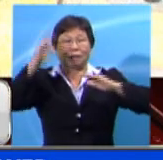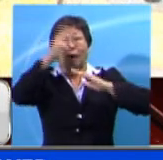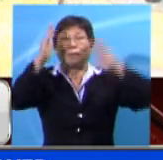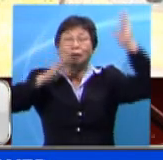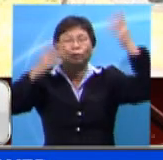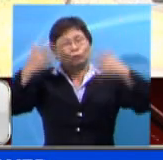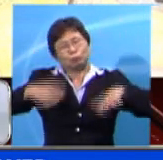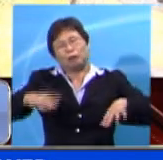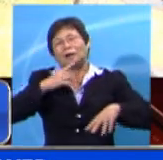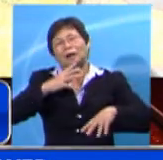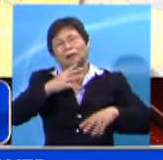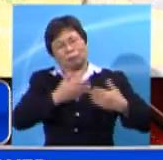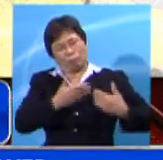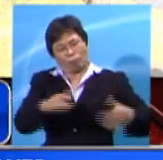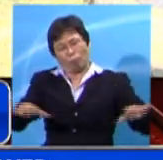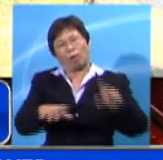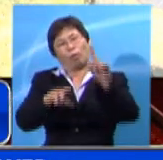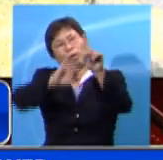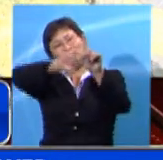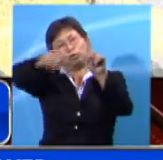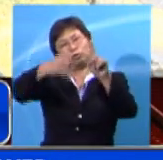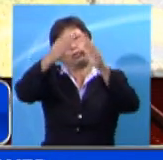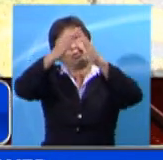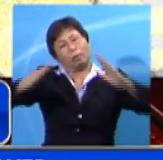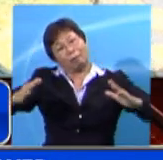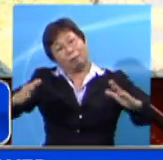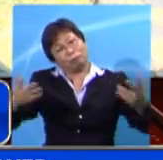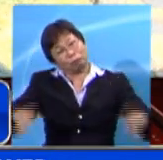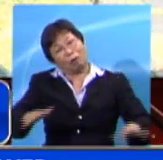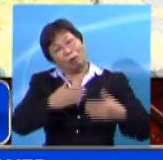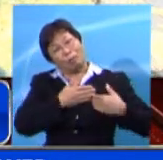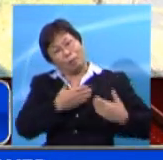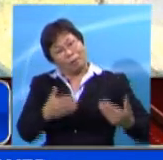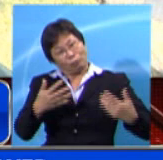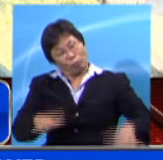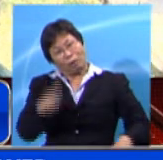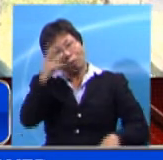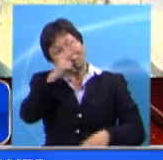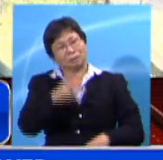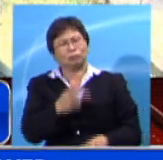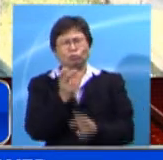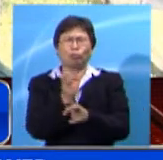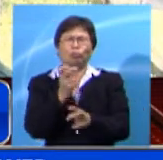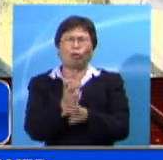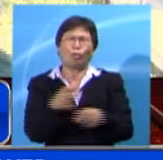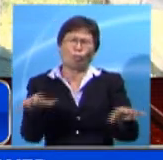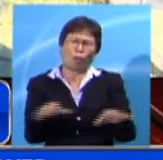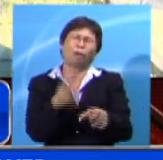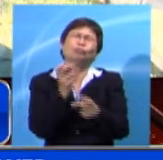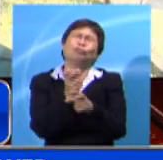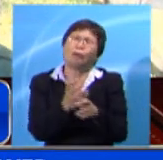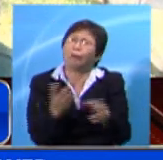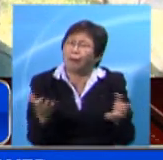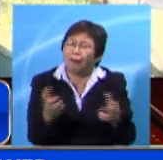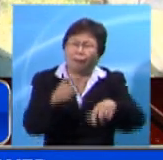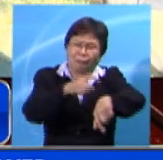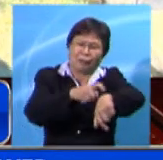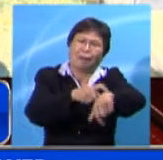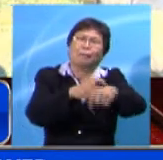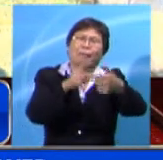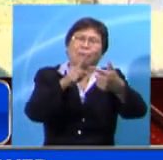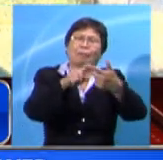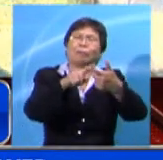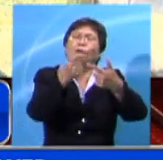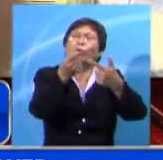already stated that they are committed to build 1 Million Houses and the difficulty of course is to build it with time cost and